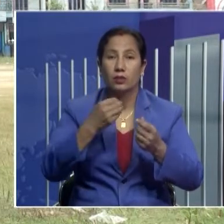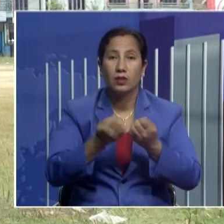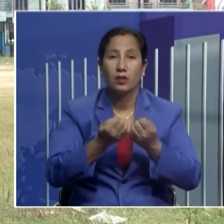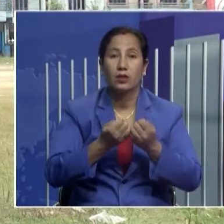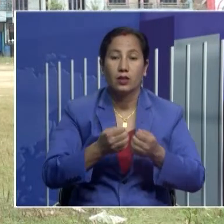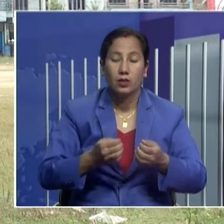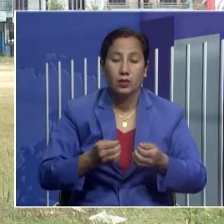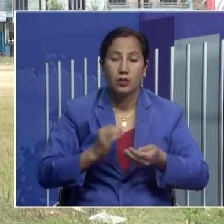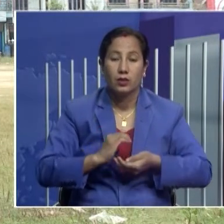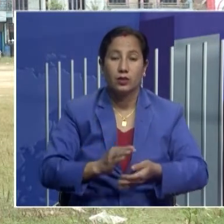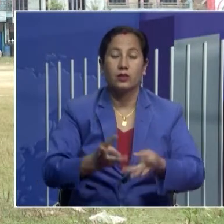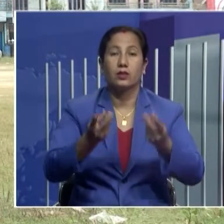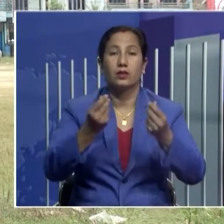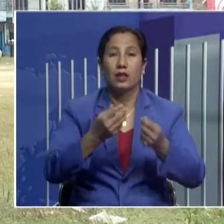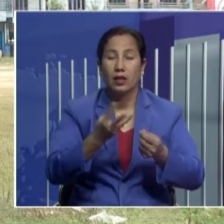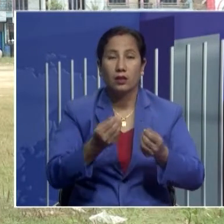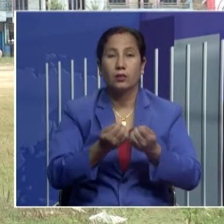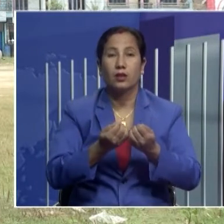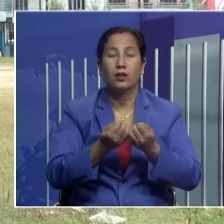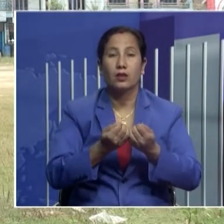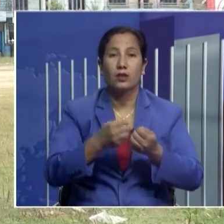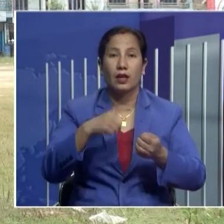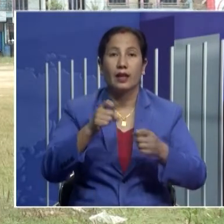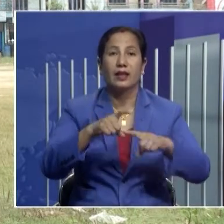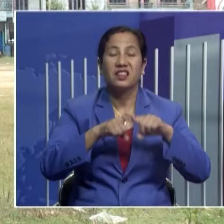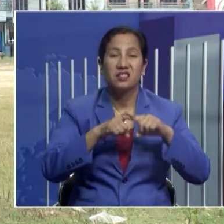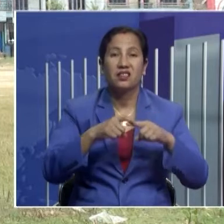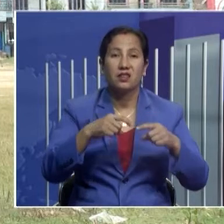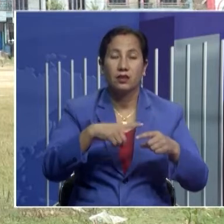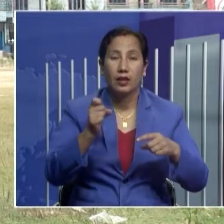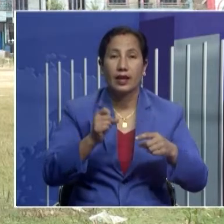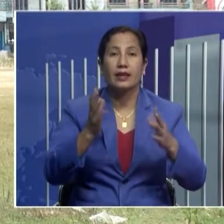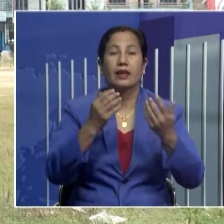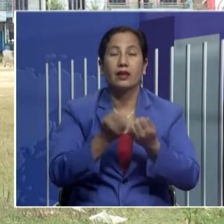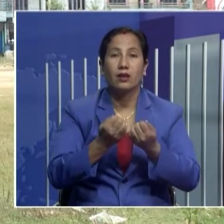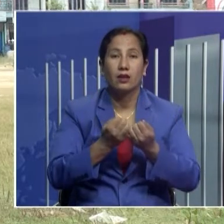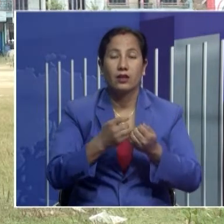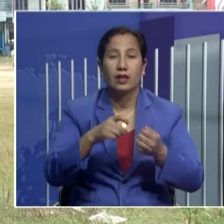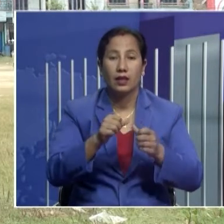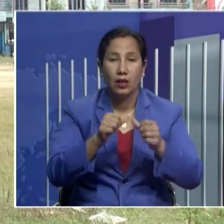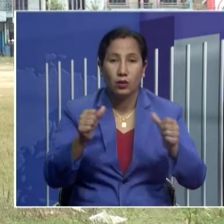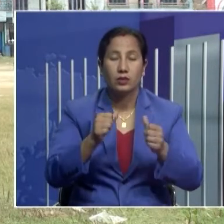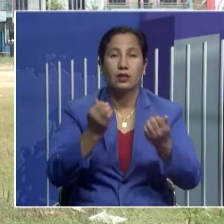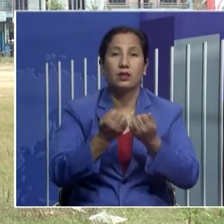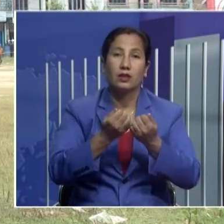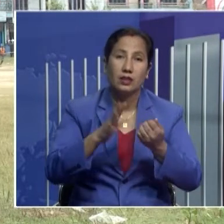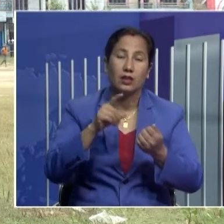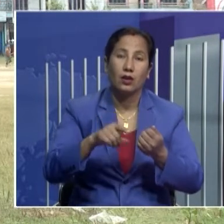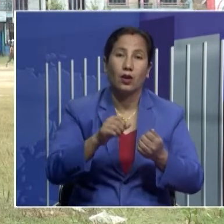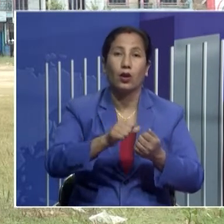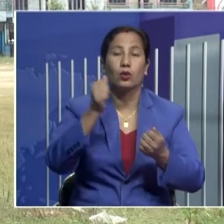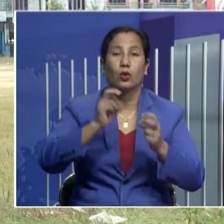वृद्धिलाई कन्ट्रोल गर्नको लागि अथवा रोकथाम नियन्त्रण गर्नको लागि के गर्ने भन्ने विषयमा पनि सिलेबसहरू तयार छन्। त्यही अनुसार चाहिँ गर्दै जाने र अर्को